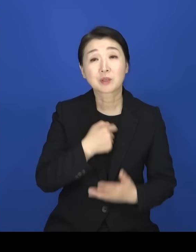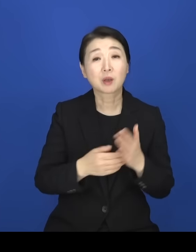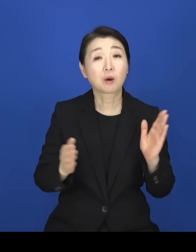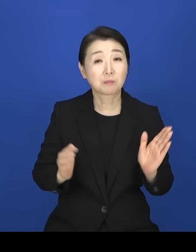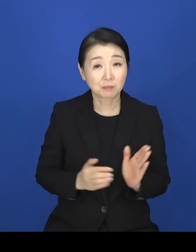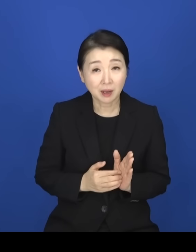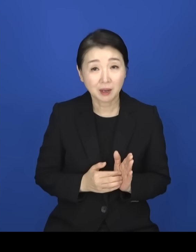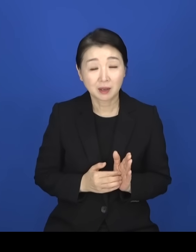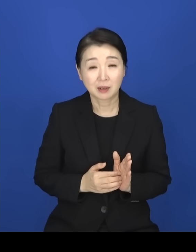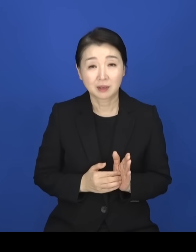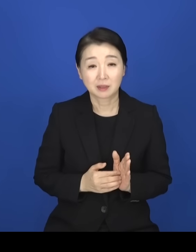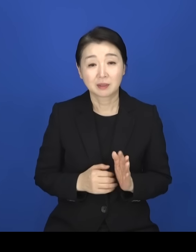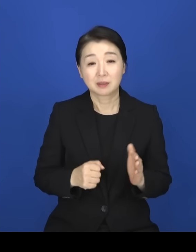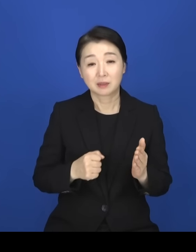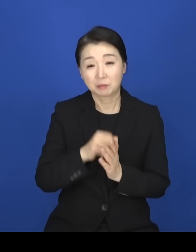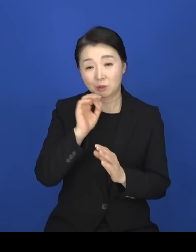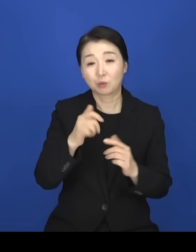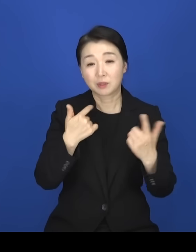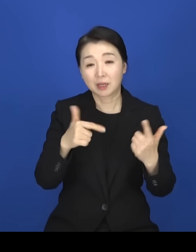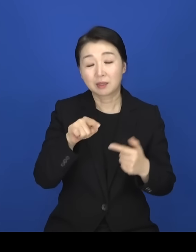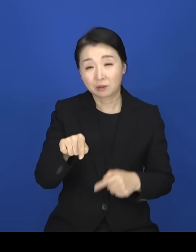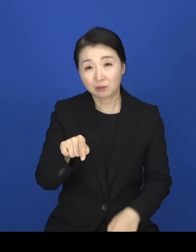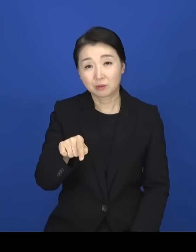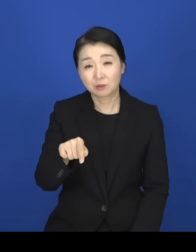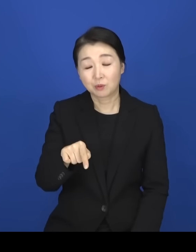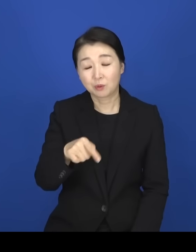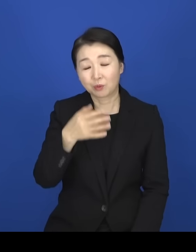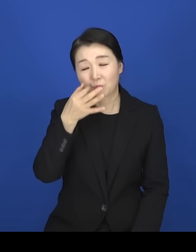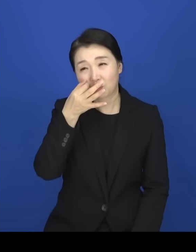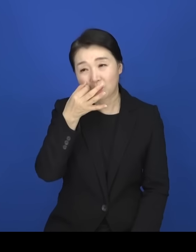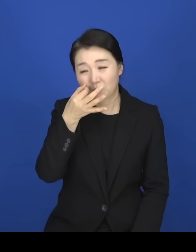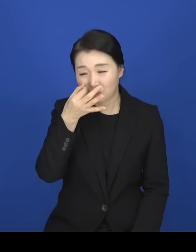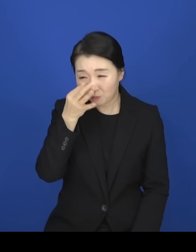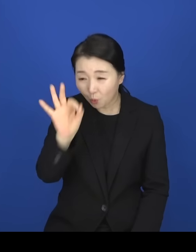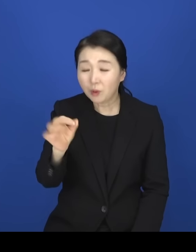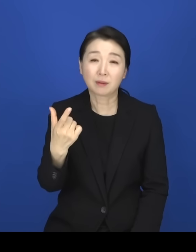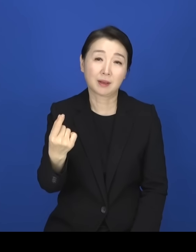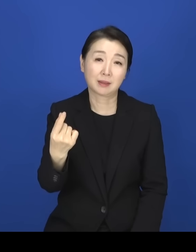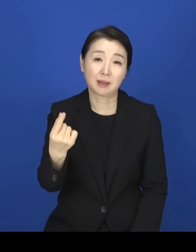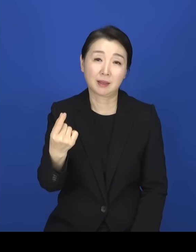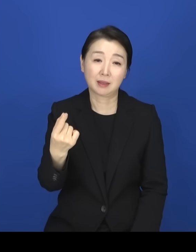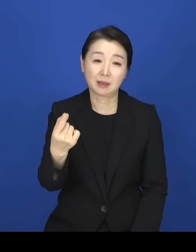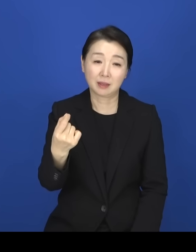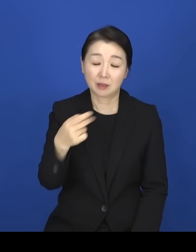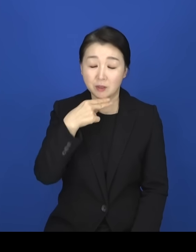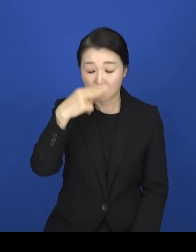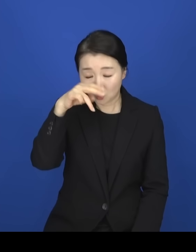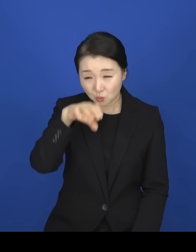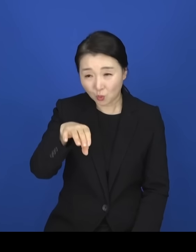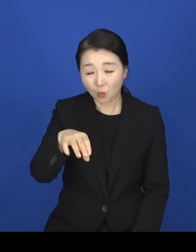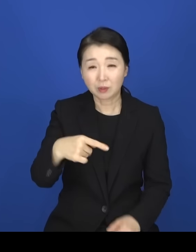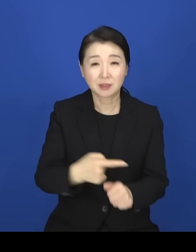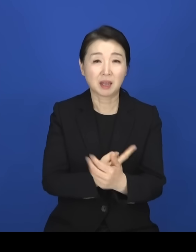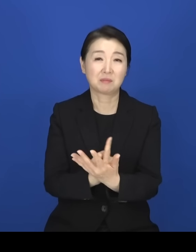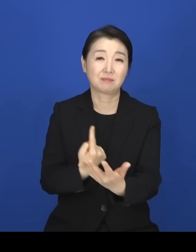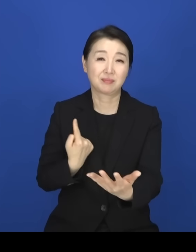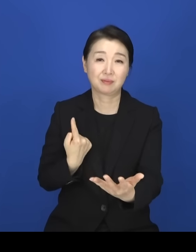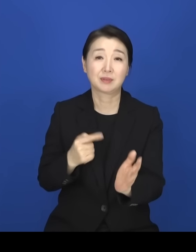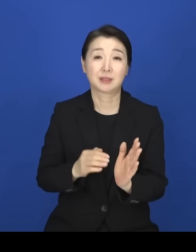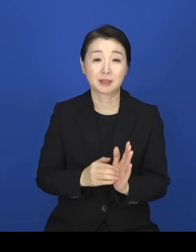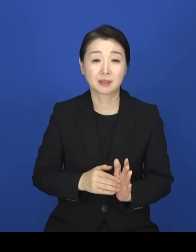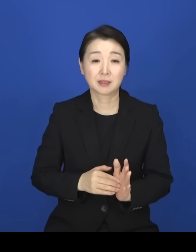경험하니까 예. 이제 그렇죠. 좋지 않은 것들도 제가 사실 이제 보이게 되는 거죠. 그러면서 술자리는 좀 자연스럽게 멀어졌던 것 같고